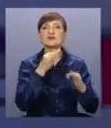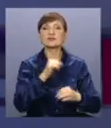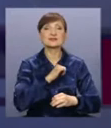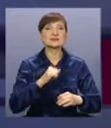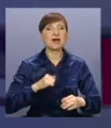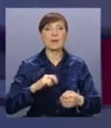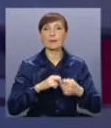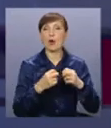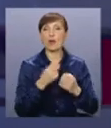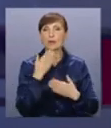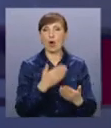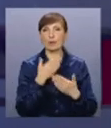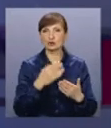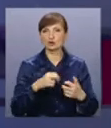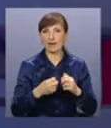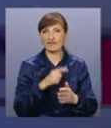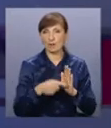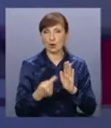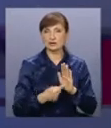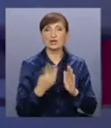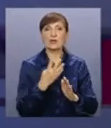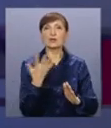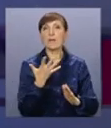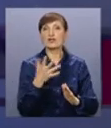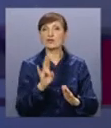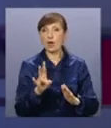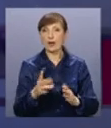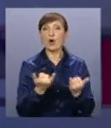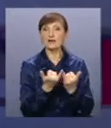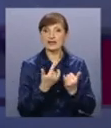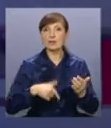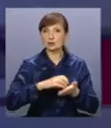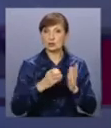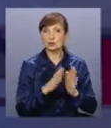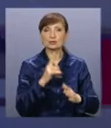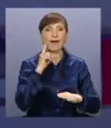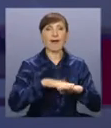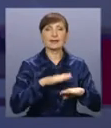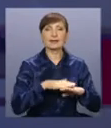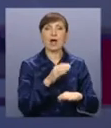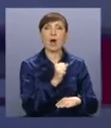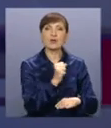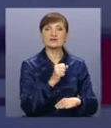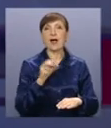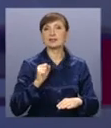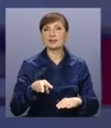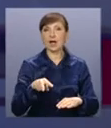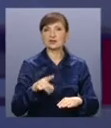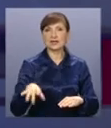острые и проблемные обращения. 4 и 5 ноября гостями нашей студии станут акимы Ауэзовского и Алатауского районов,